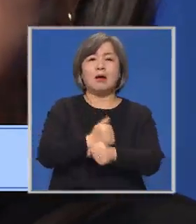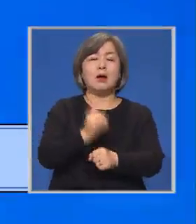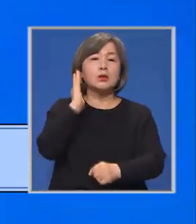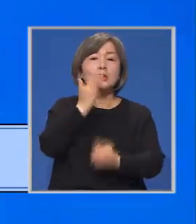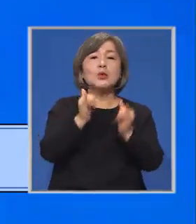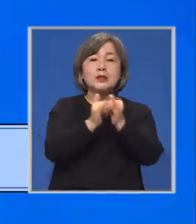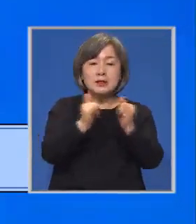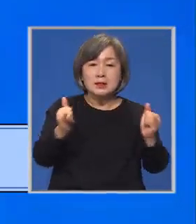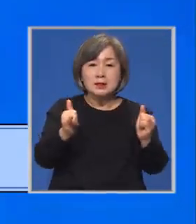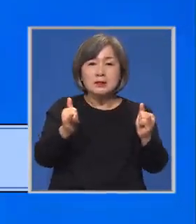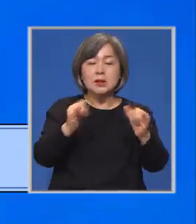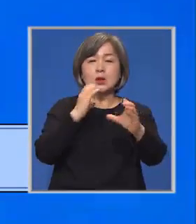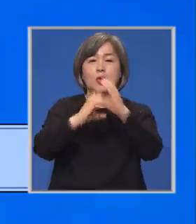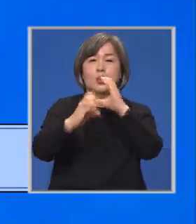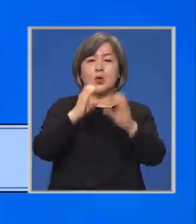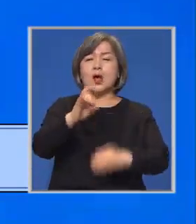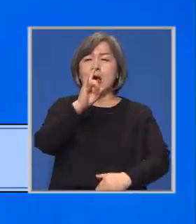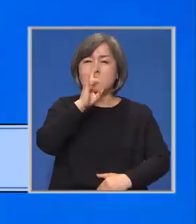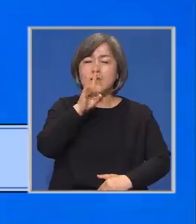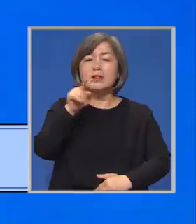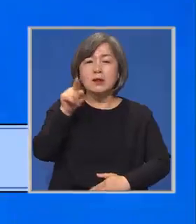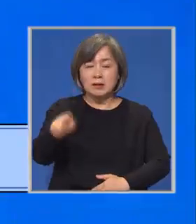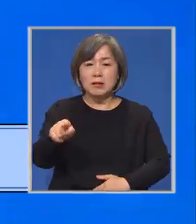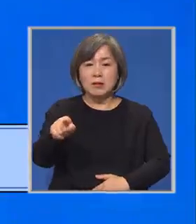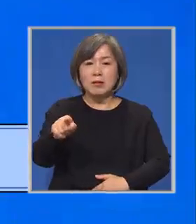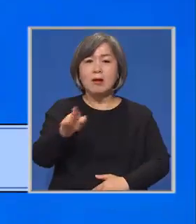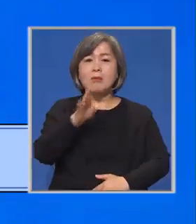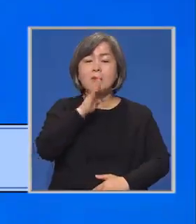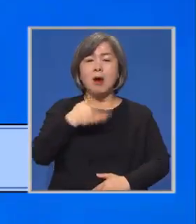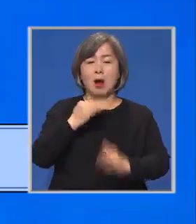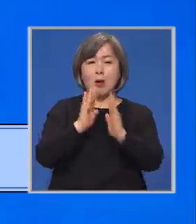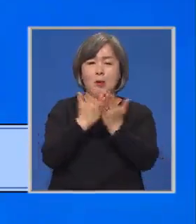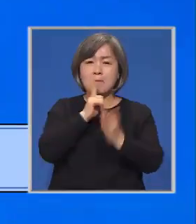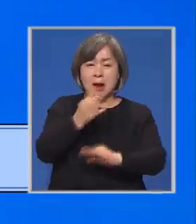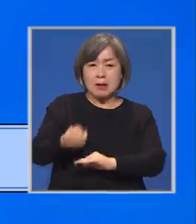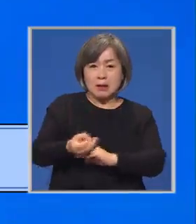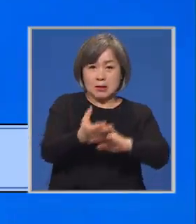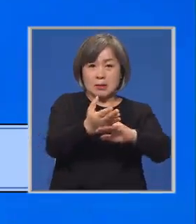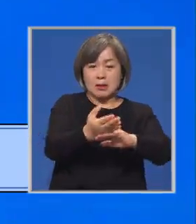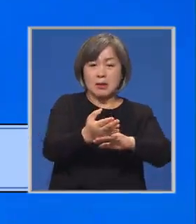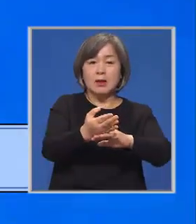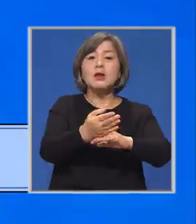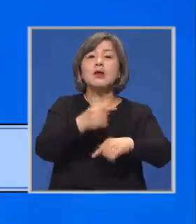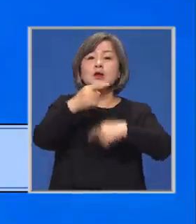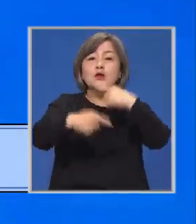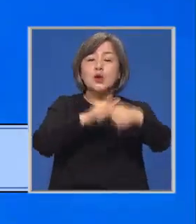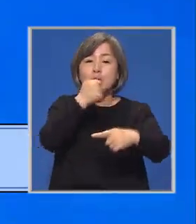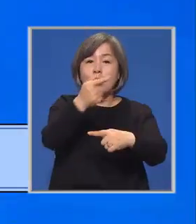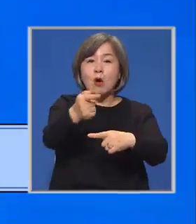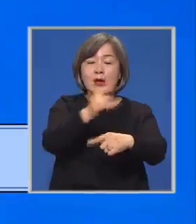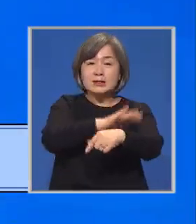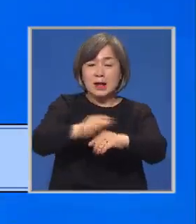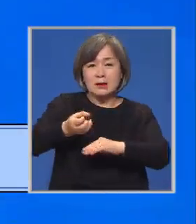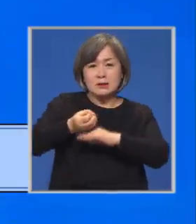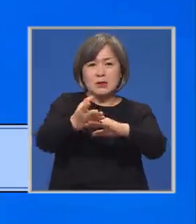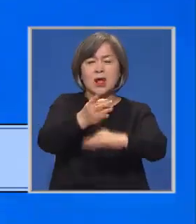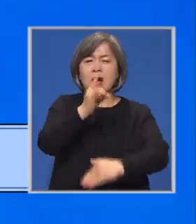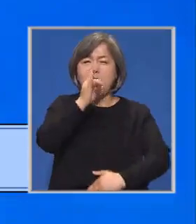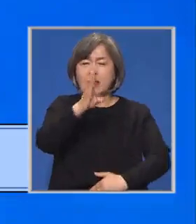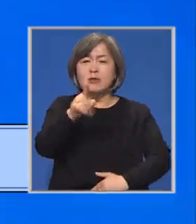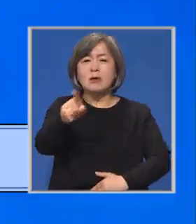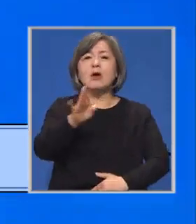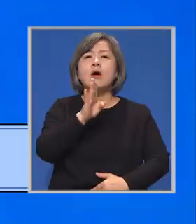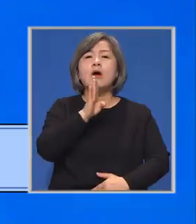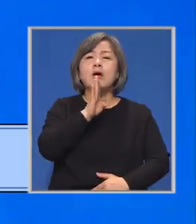났거든요. 농인들은 소통이 안 된다는 거. 본인이 말을 전했는데 이게 상대방에게 전달이